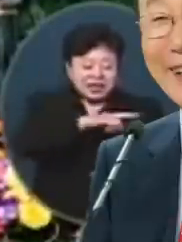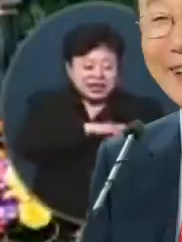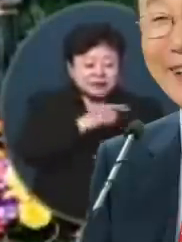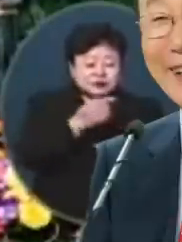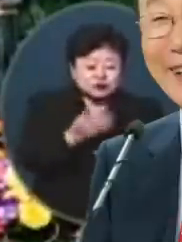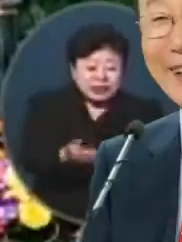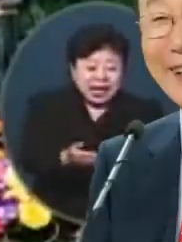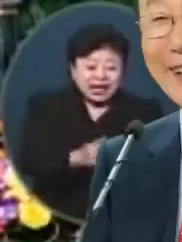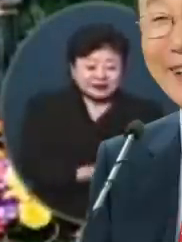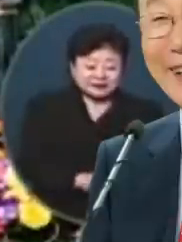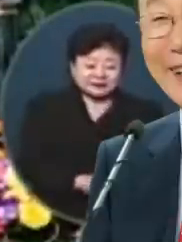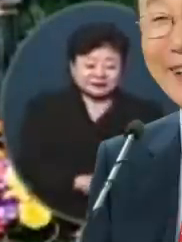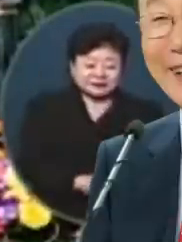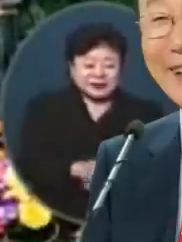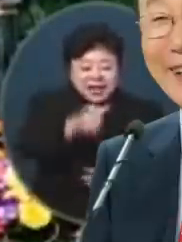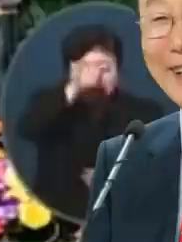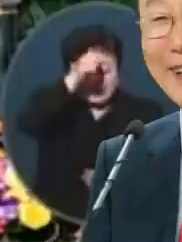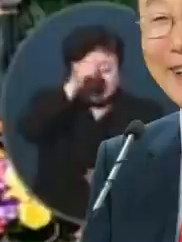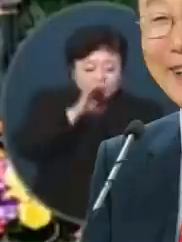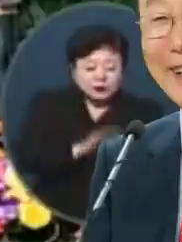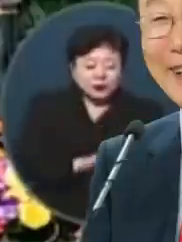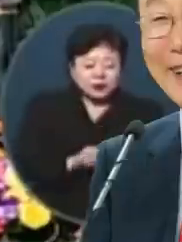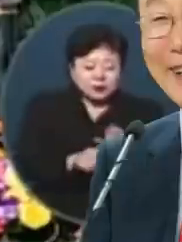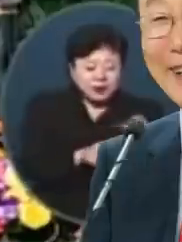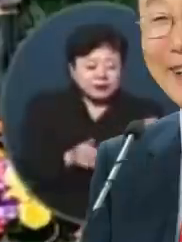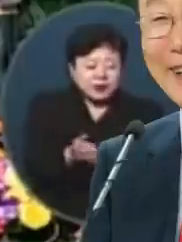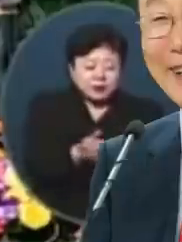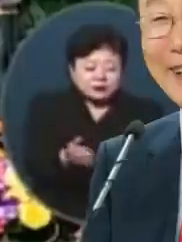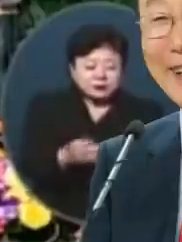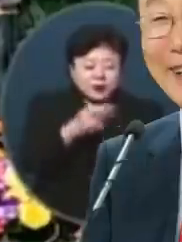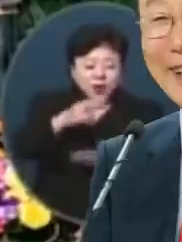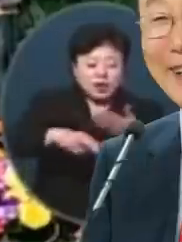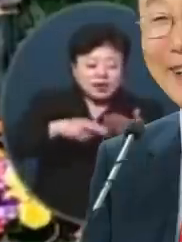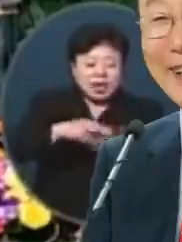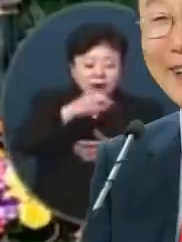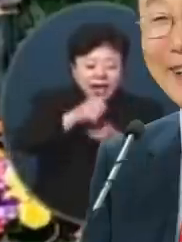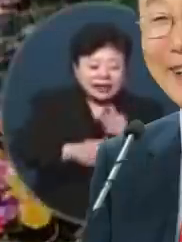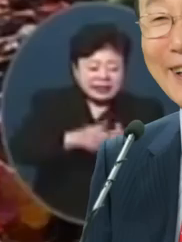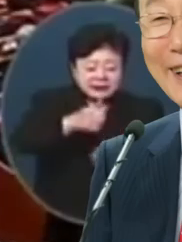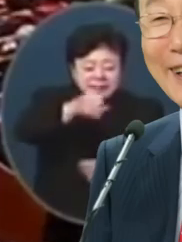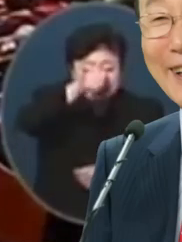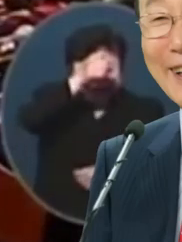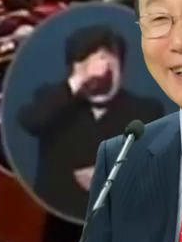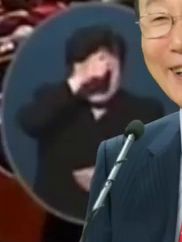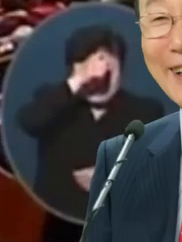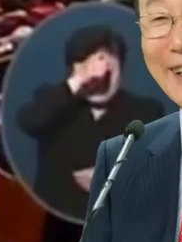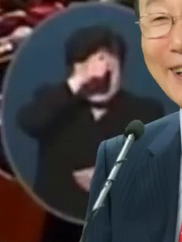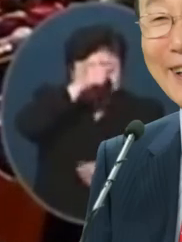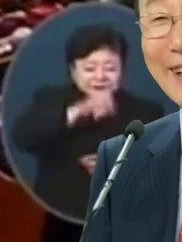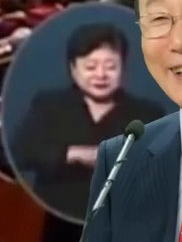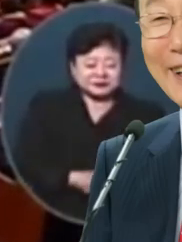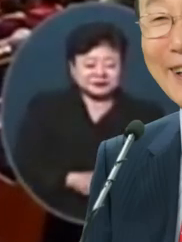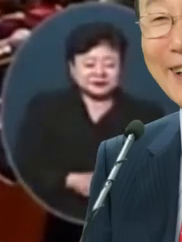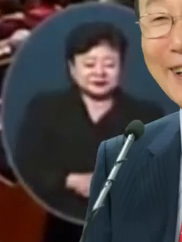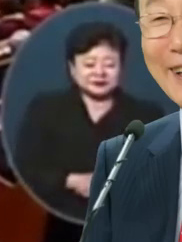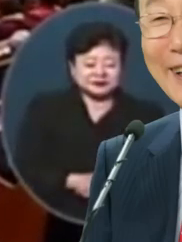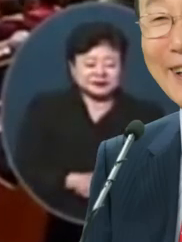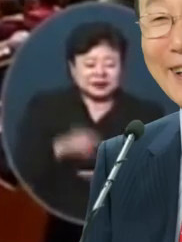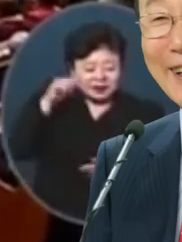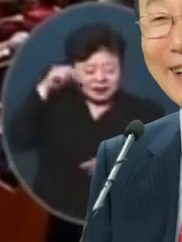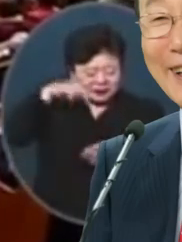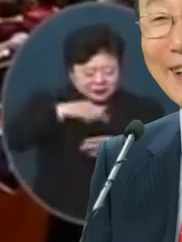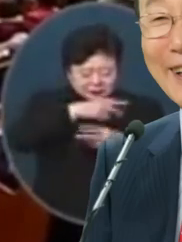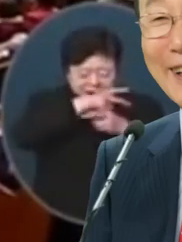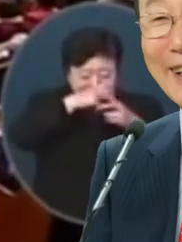주니라. 아담이 돕는 배필이 없으므로 야훼 하나님이 아담을 깊이